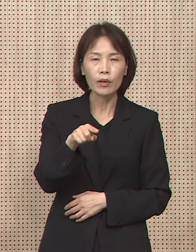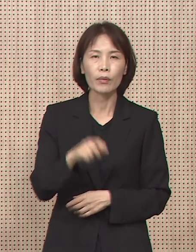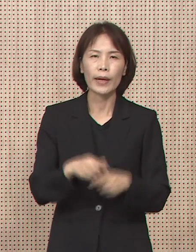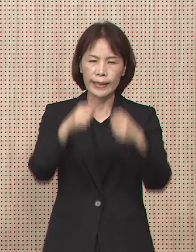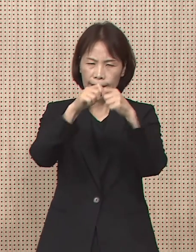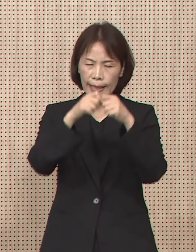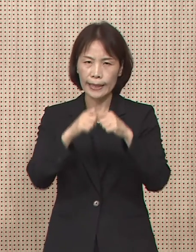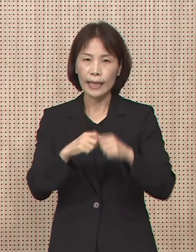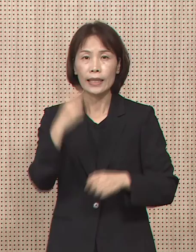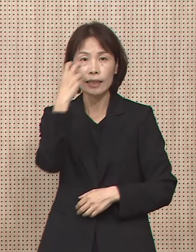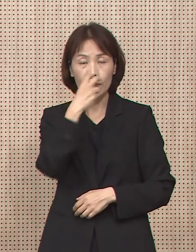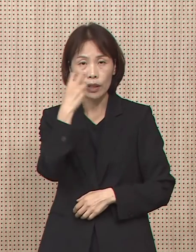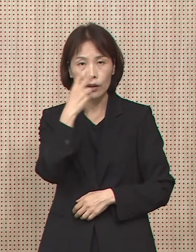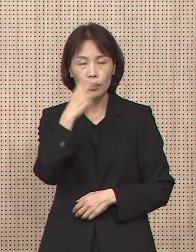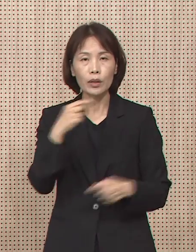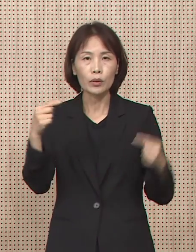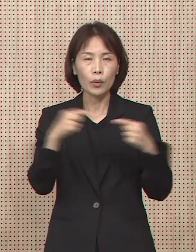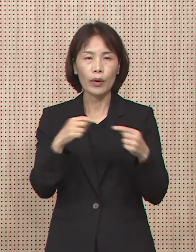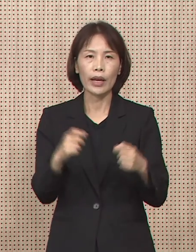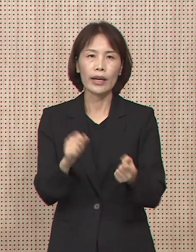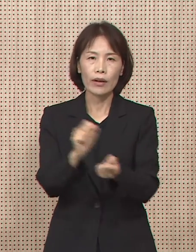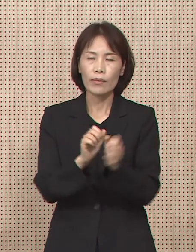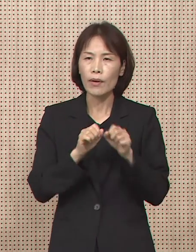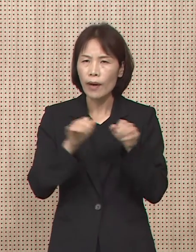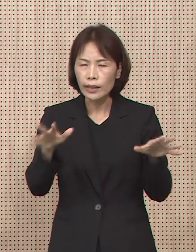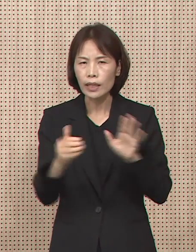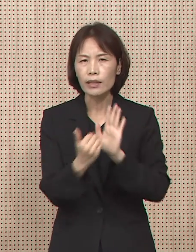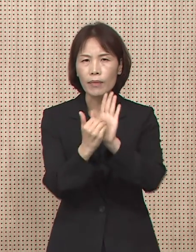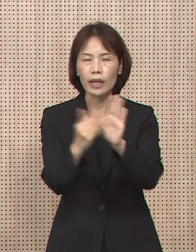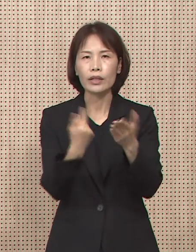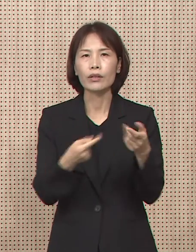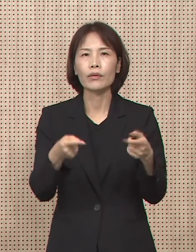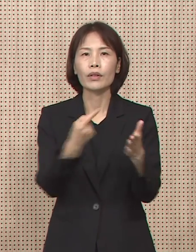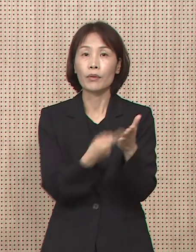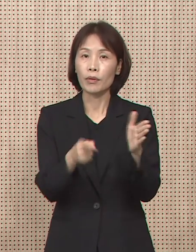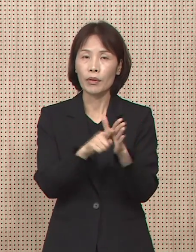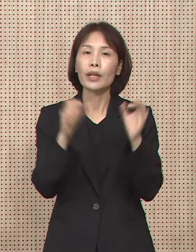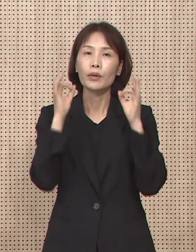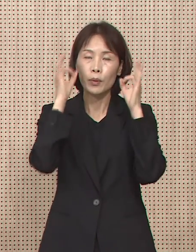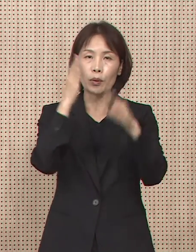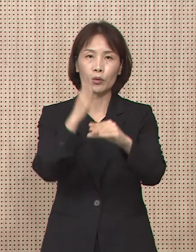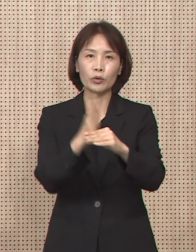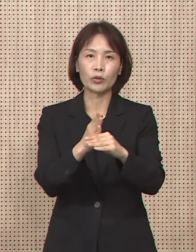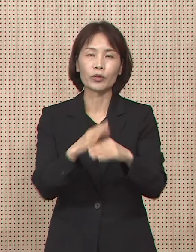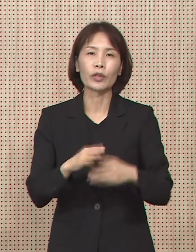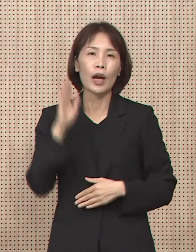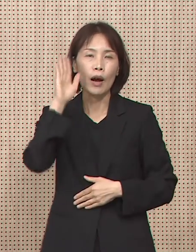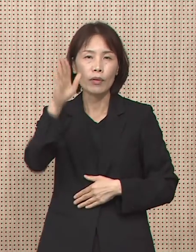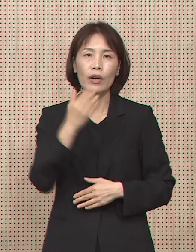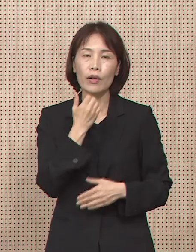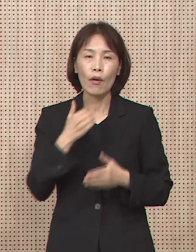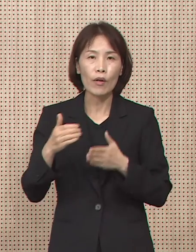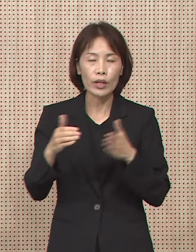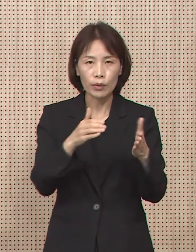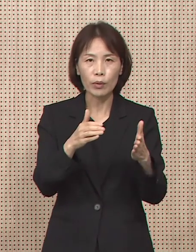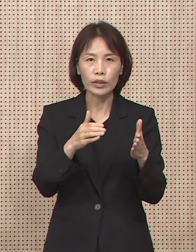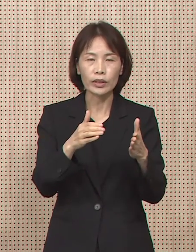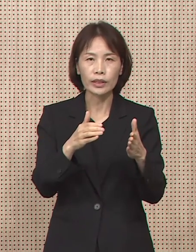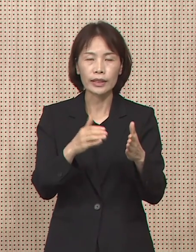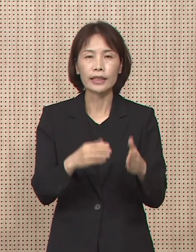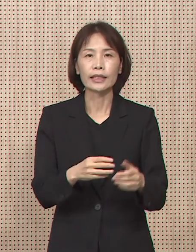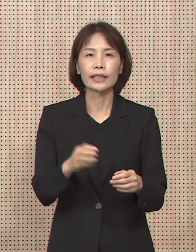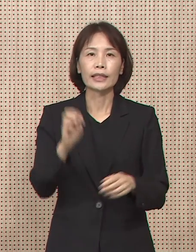시 신속한 병상 배정을 통해 감염 확산을 위해서 노력해 나가고 있습니다. 앞으로도 경기도는 31개